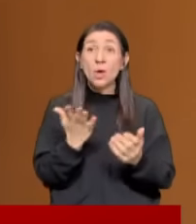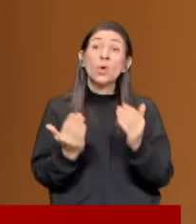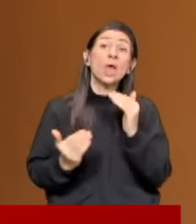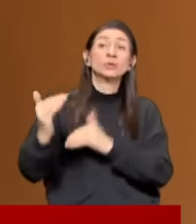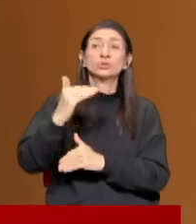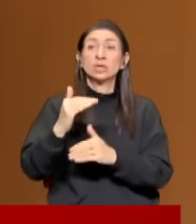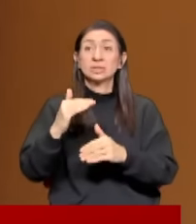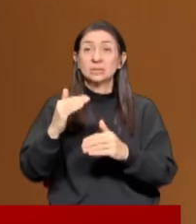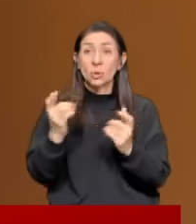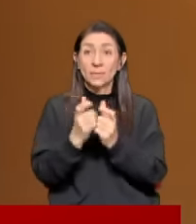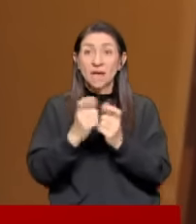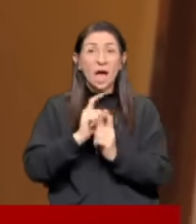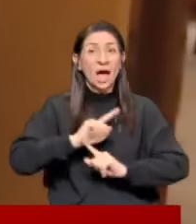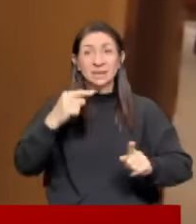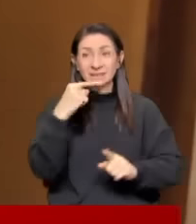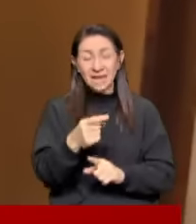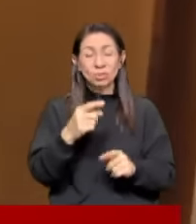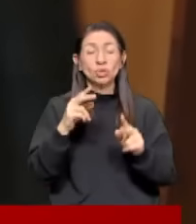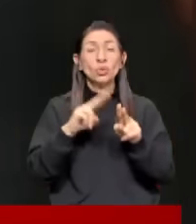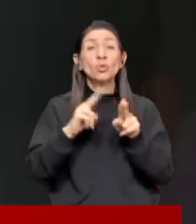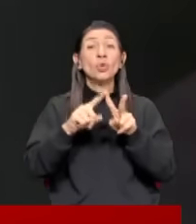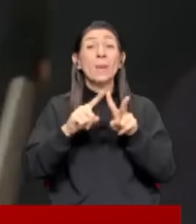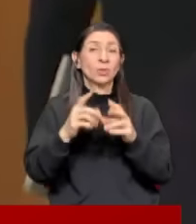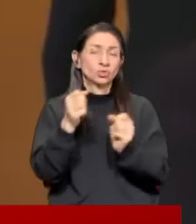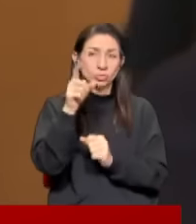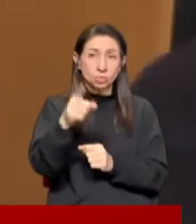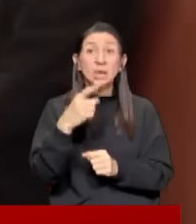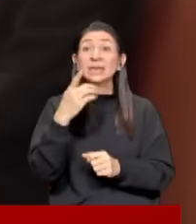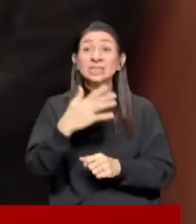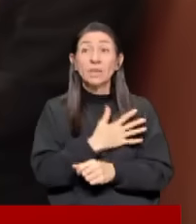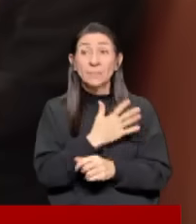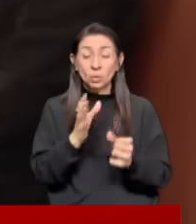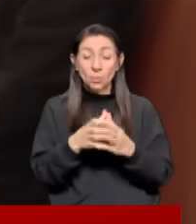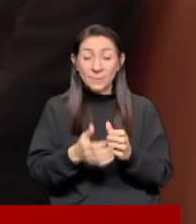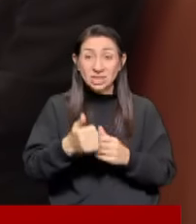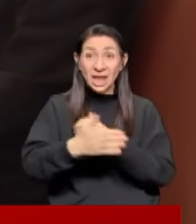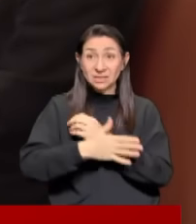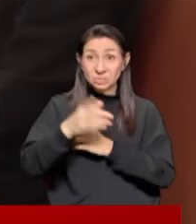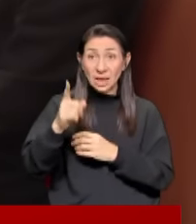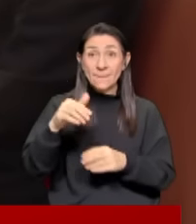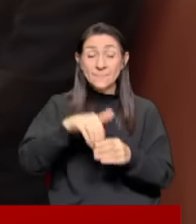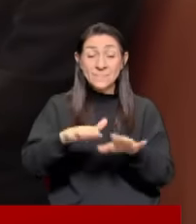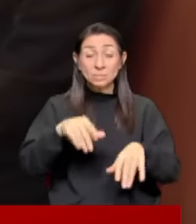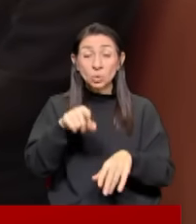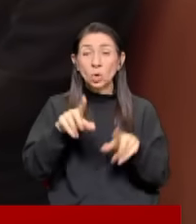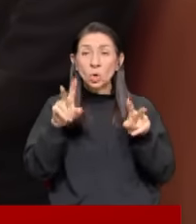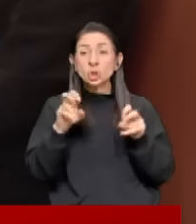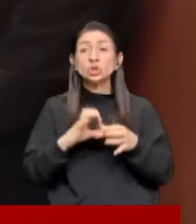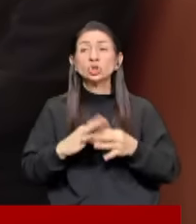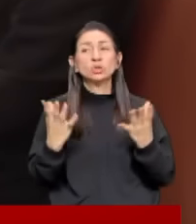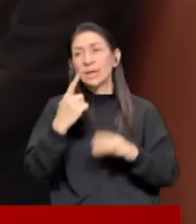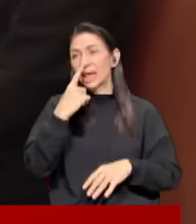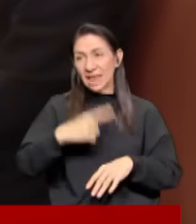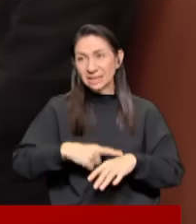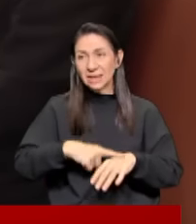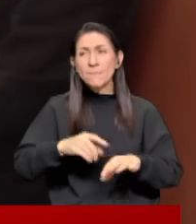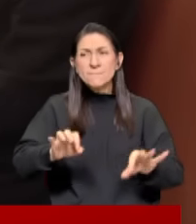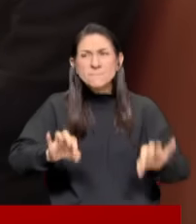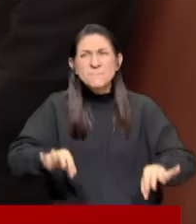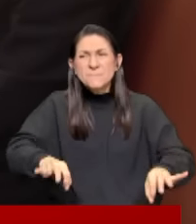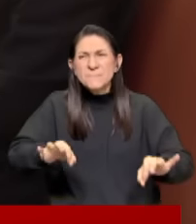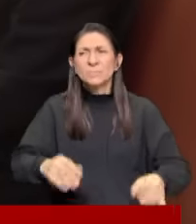toplantıya çağırma talebine hayır yanıtı veren Numan Kurtulmuş iddiaya göre CHP Grup Başkan Vekiline meclisin bu konuyu çözebileceğine inansam